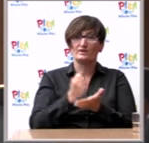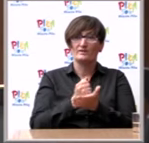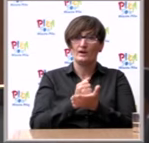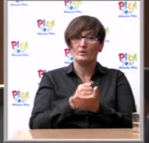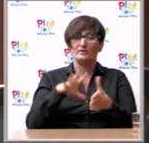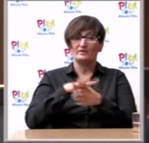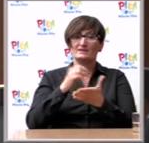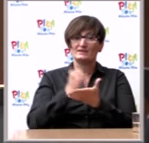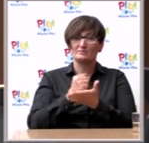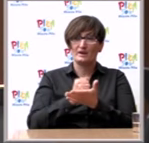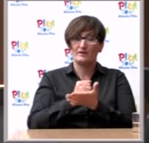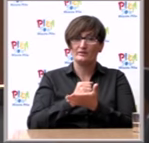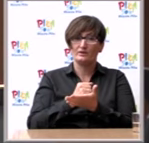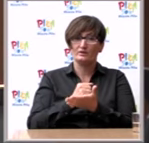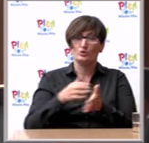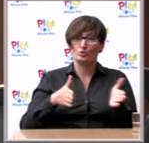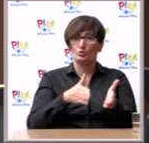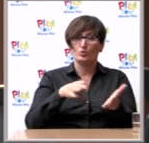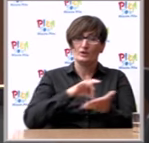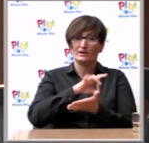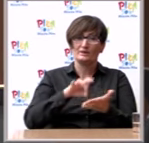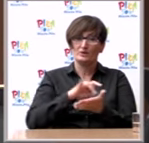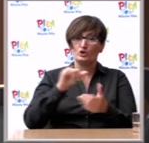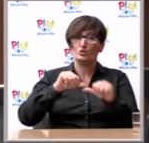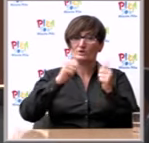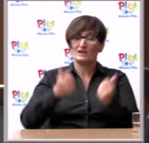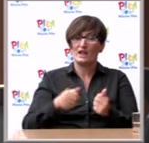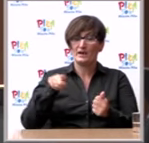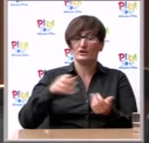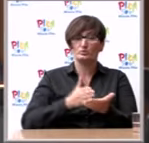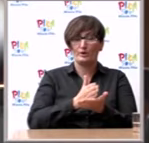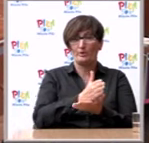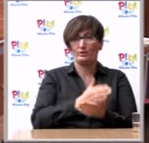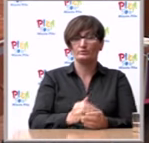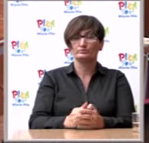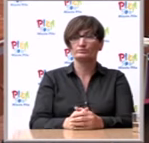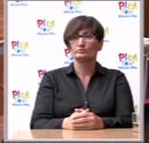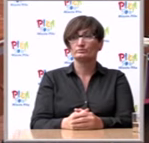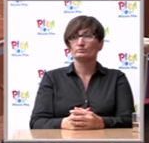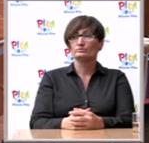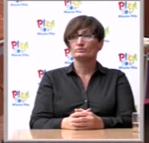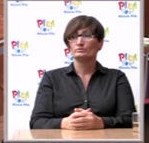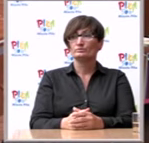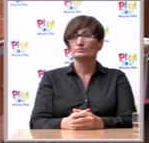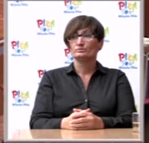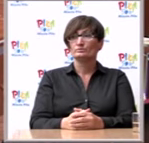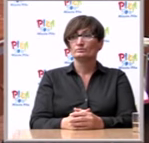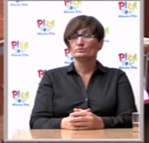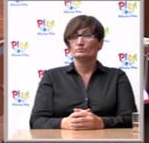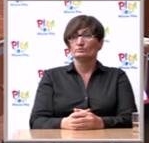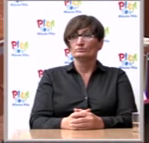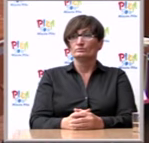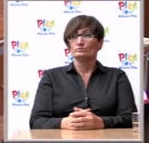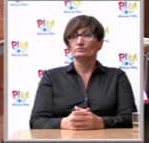w sprawie zaliczenia dróg do kategorii dróg gminnych oraz ustalenia ich przebiegu? Proszę o podniesienie ręki i naciśnięcie przycisku. Dziękuję. Kto jest przeciw? Dziękuję.